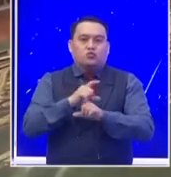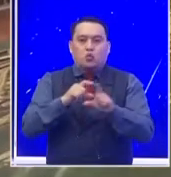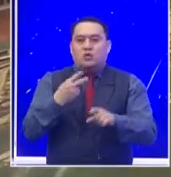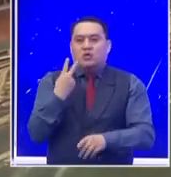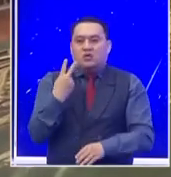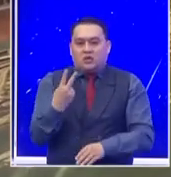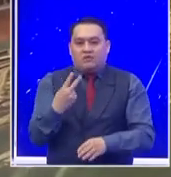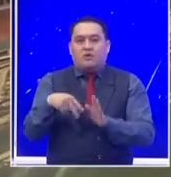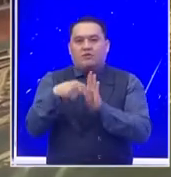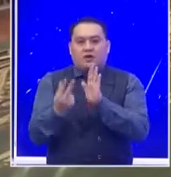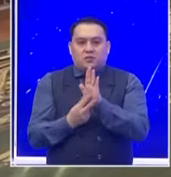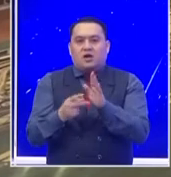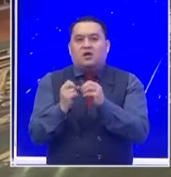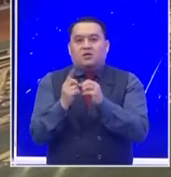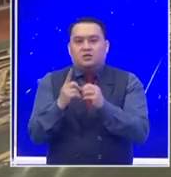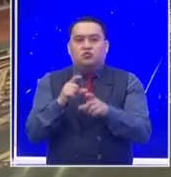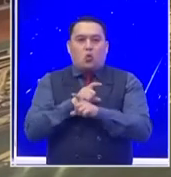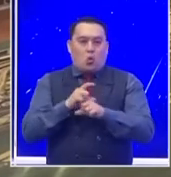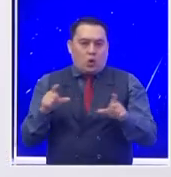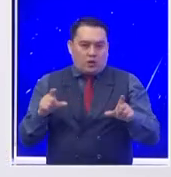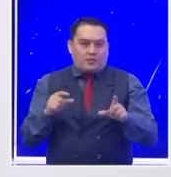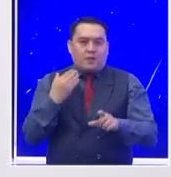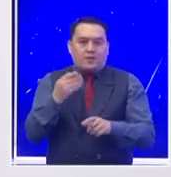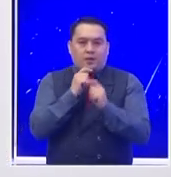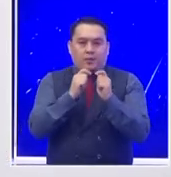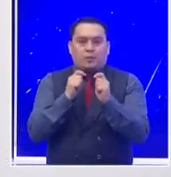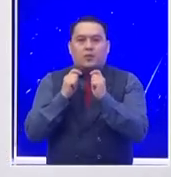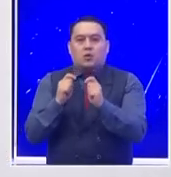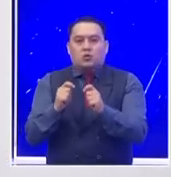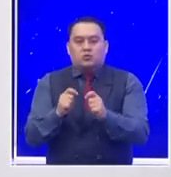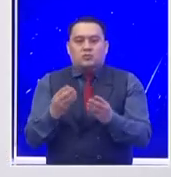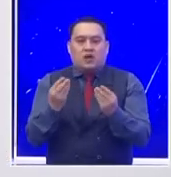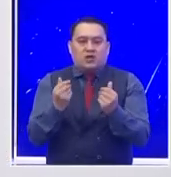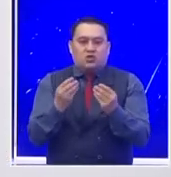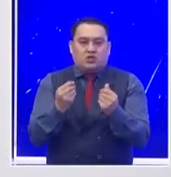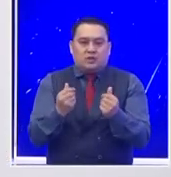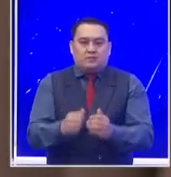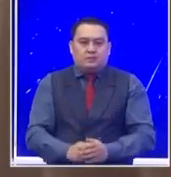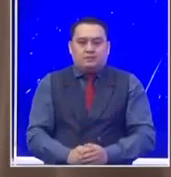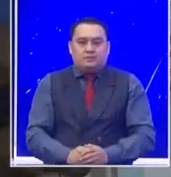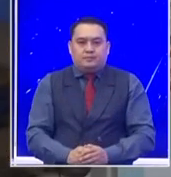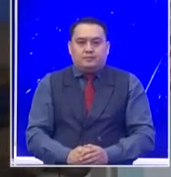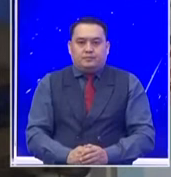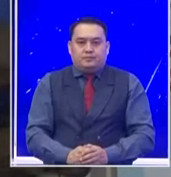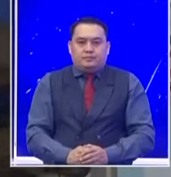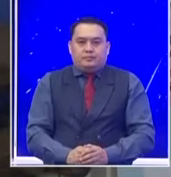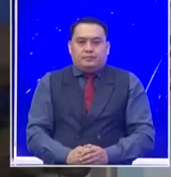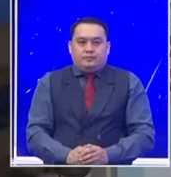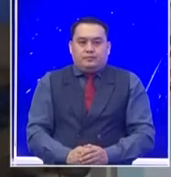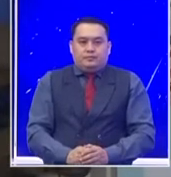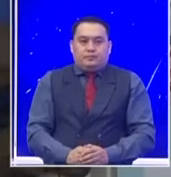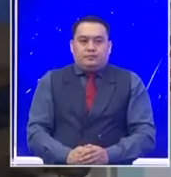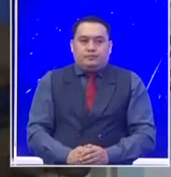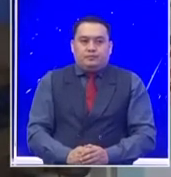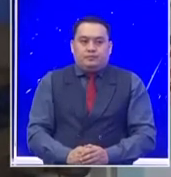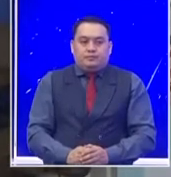номер 2 18 и 11 школ им были вручены дипломы и денежные призы по аварийный